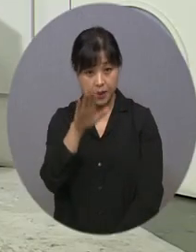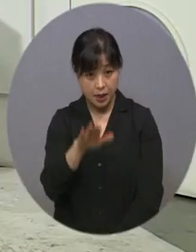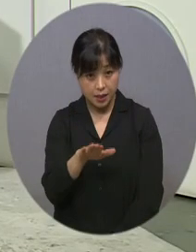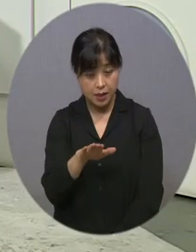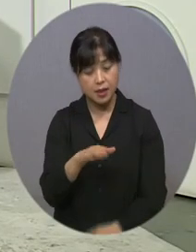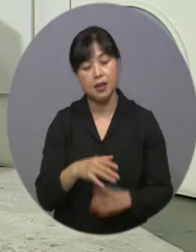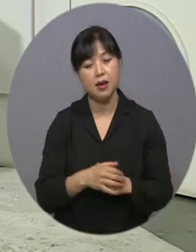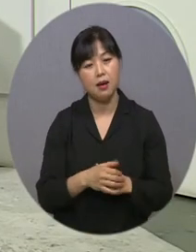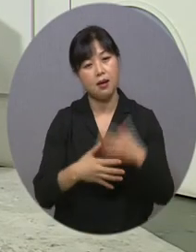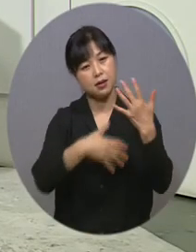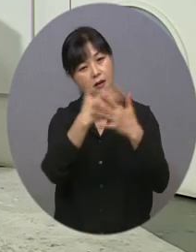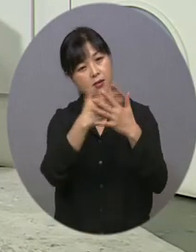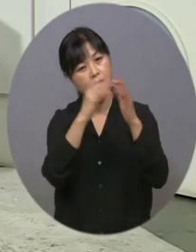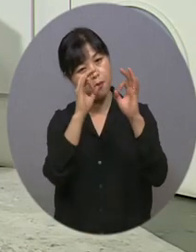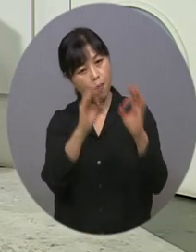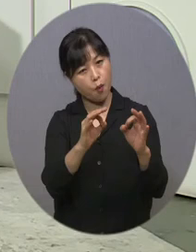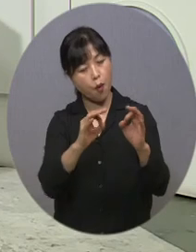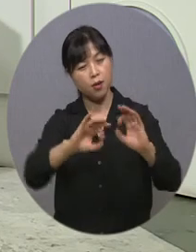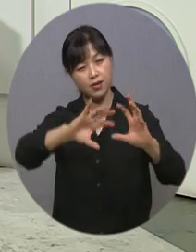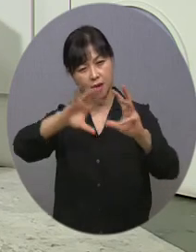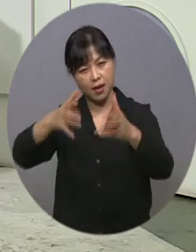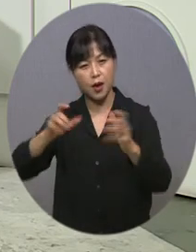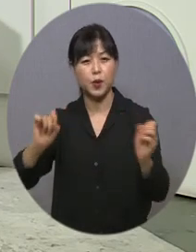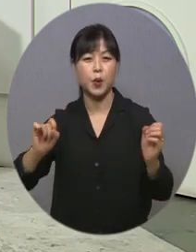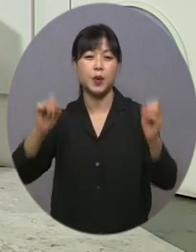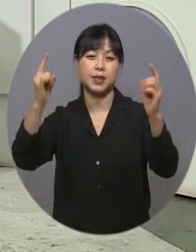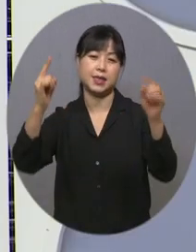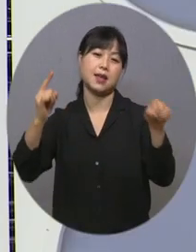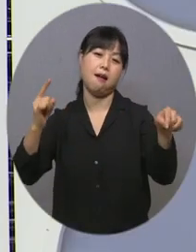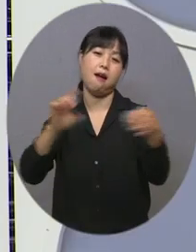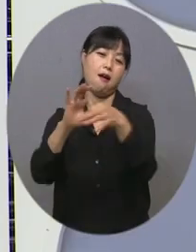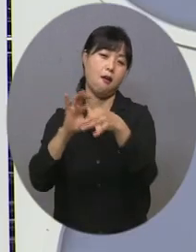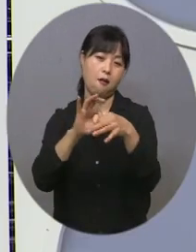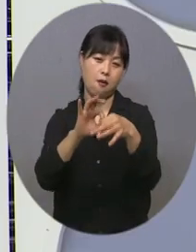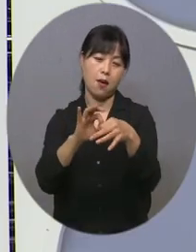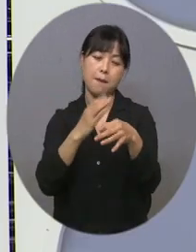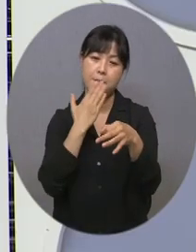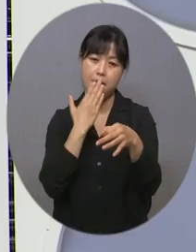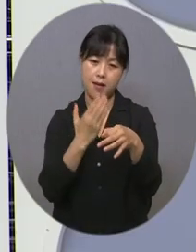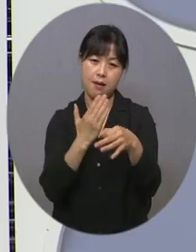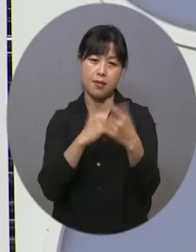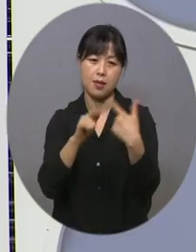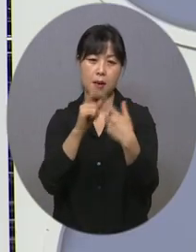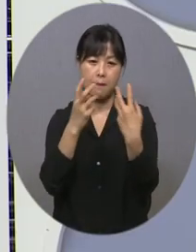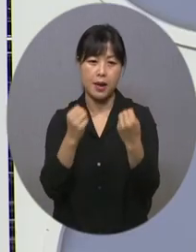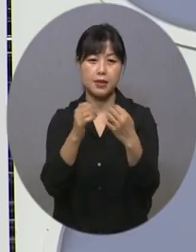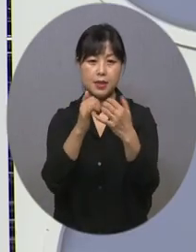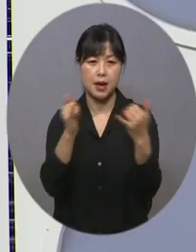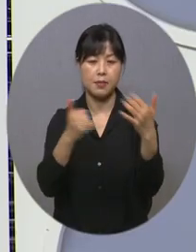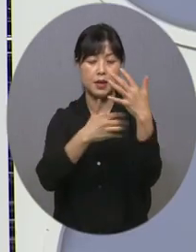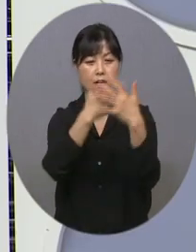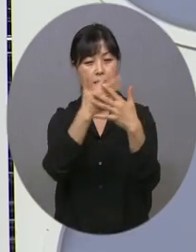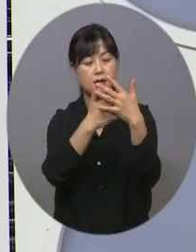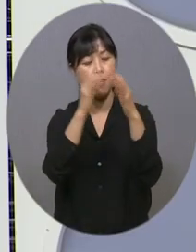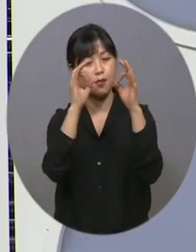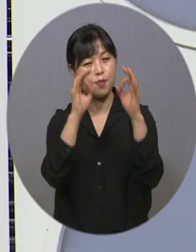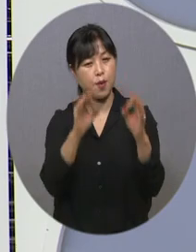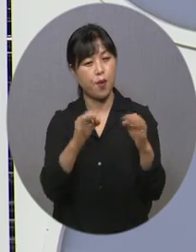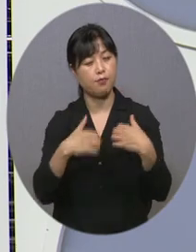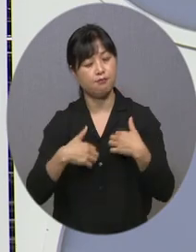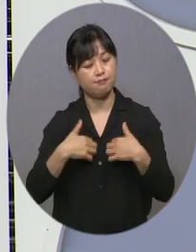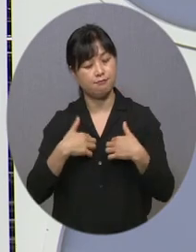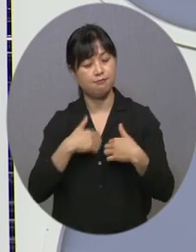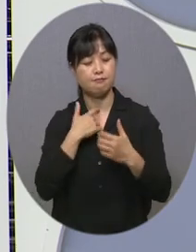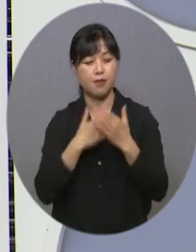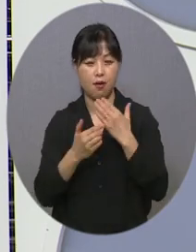또 영상을 통해서 전 세계 동시간대 다 연결이 되니까 더 많은 사람들이 영상을